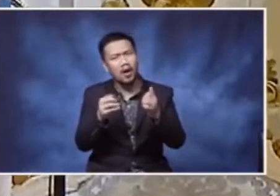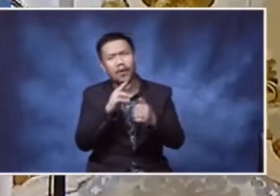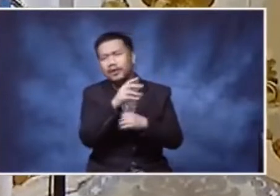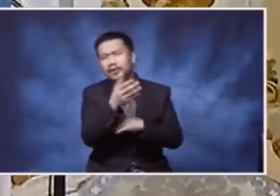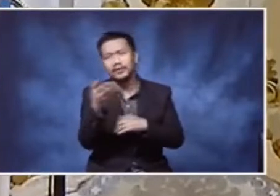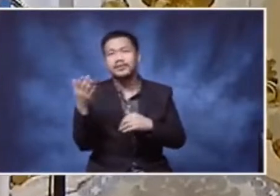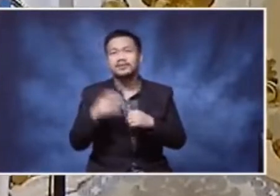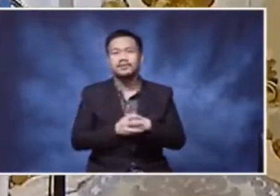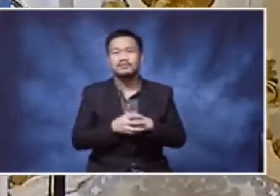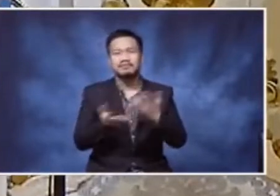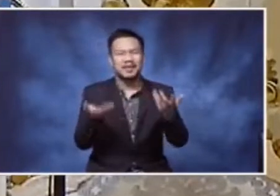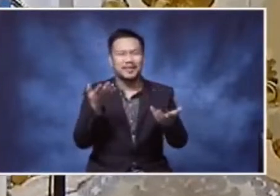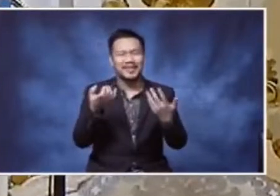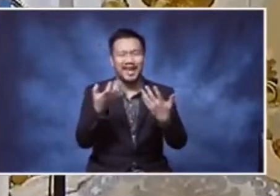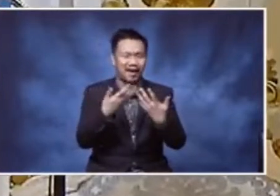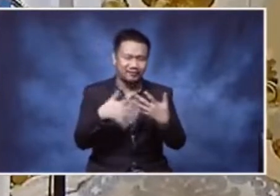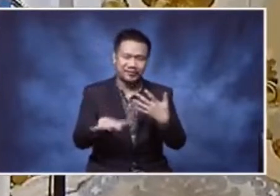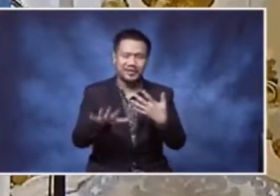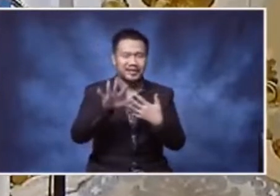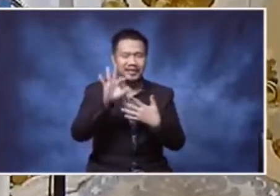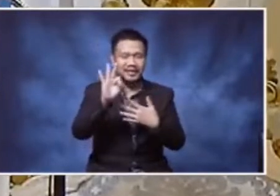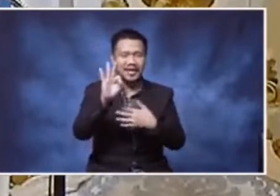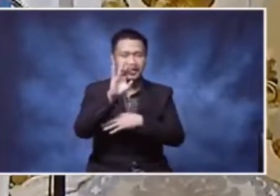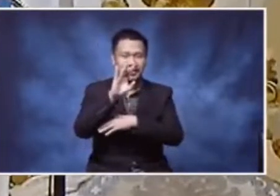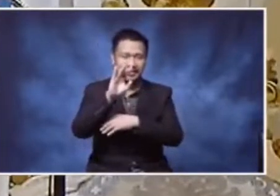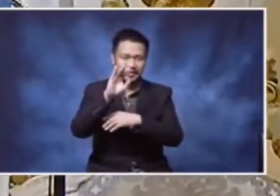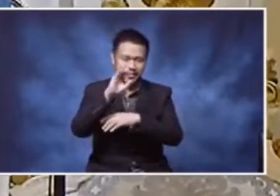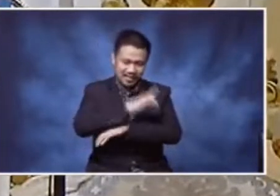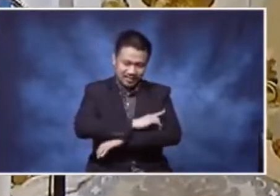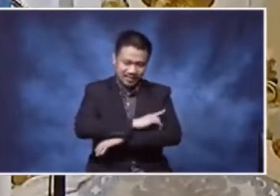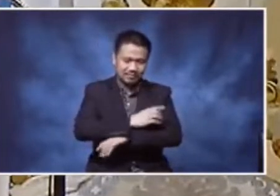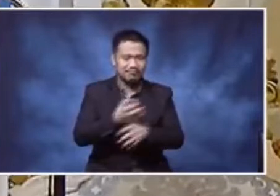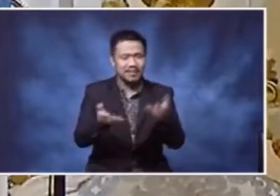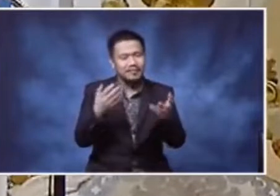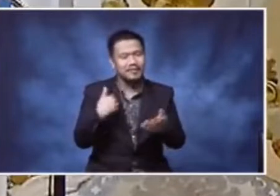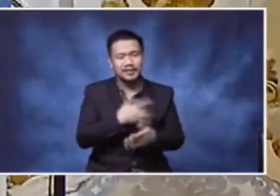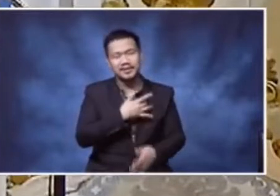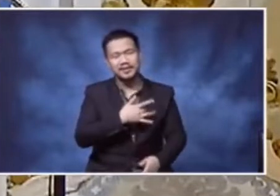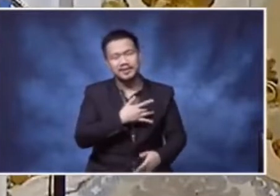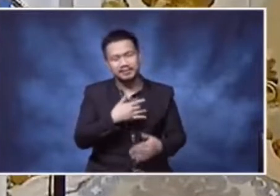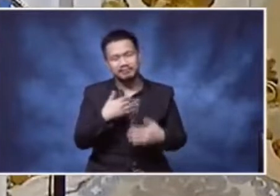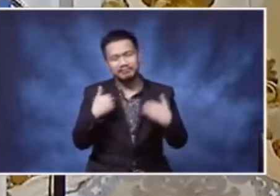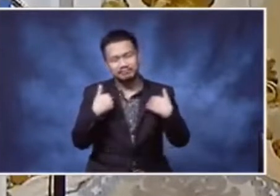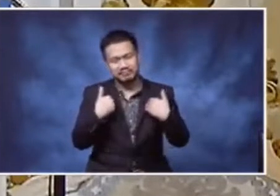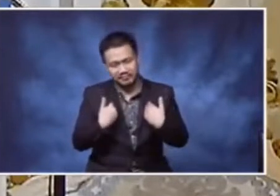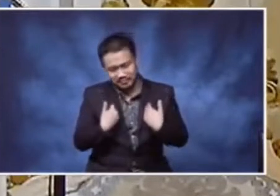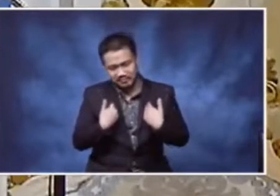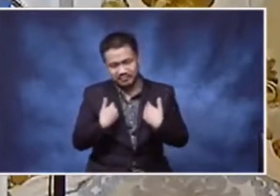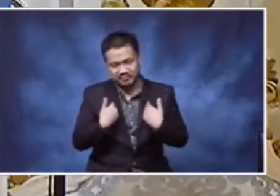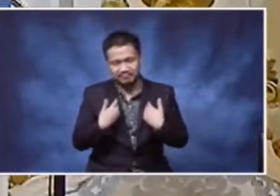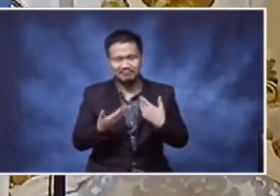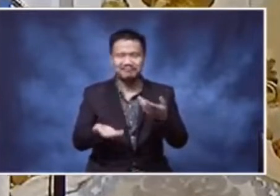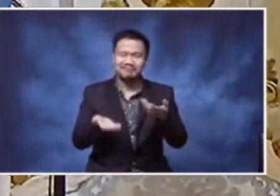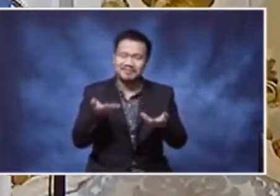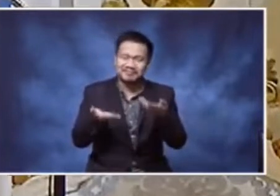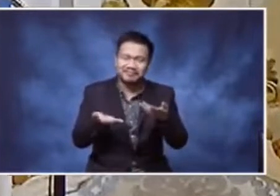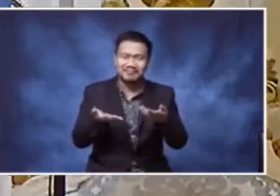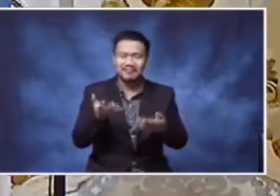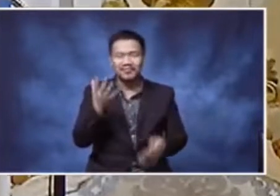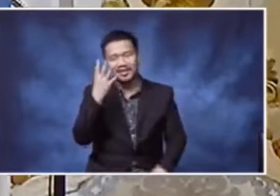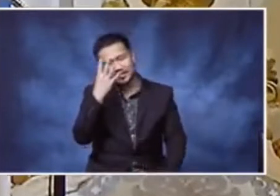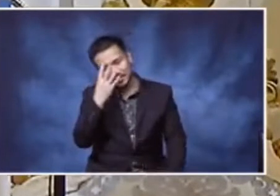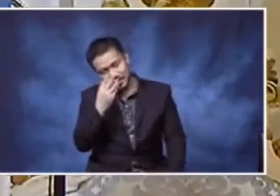siguro pagkatapos ng siyam na araw ay medyo pagod tayo. Medyo antok tayo.